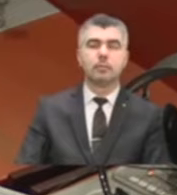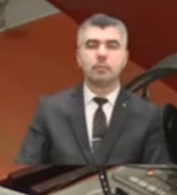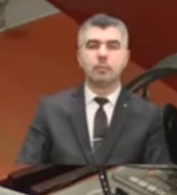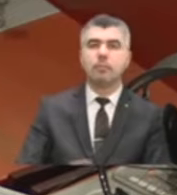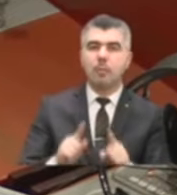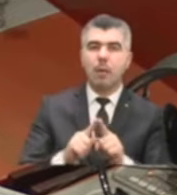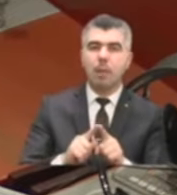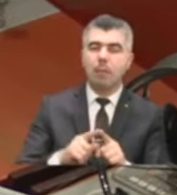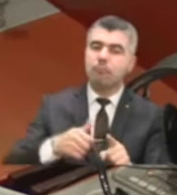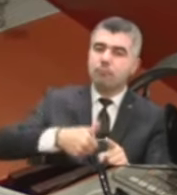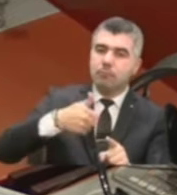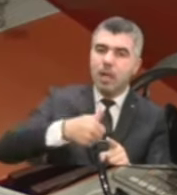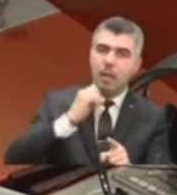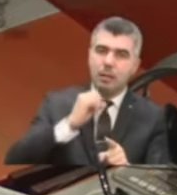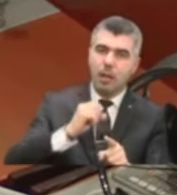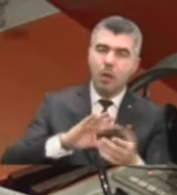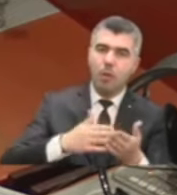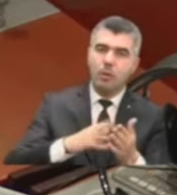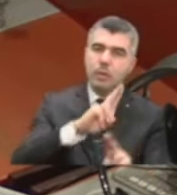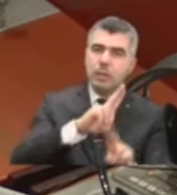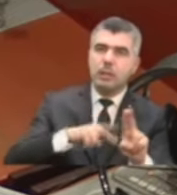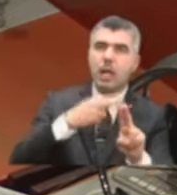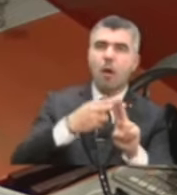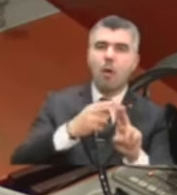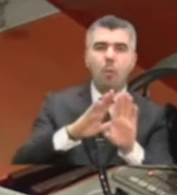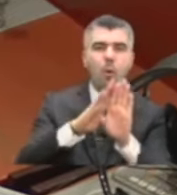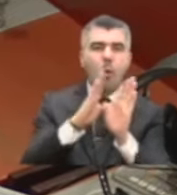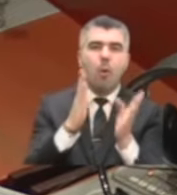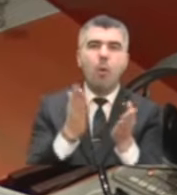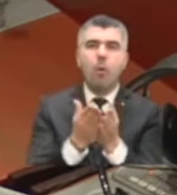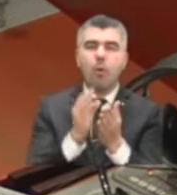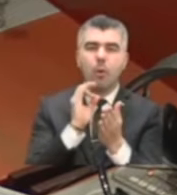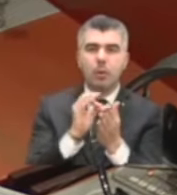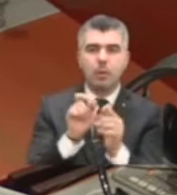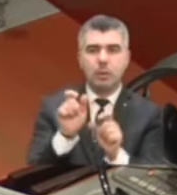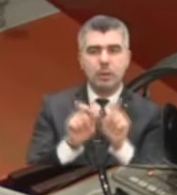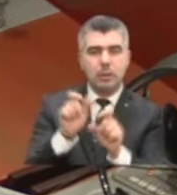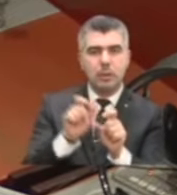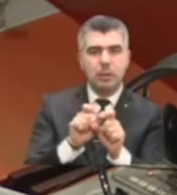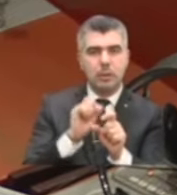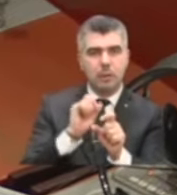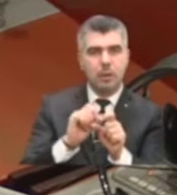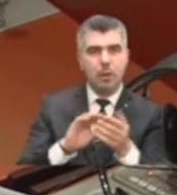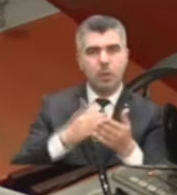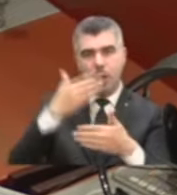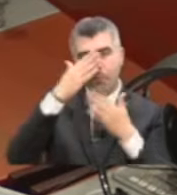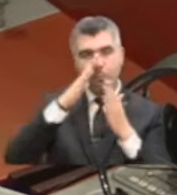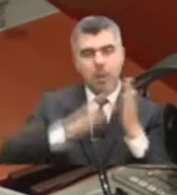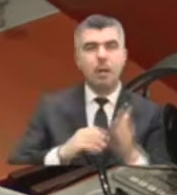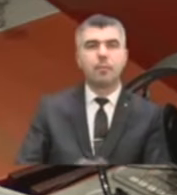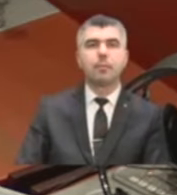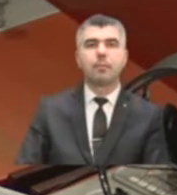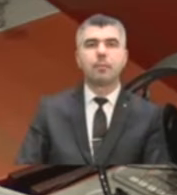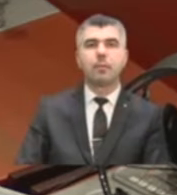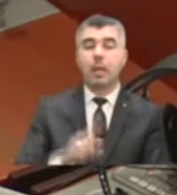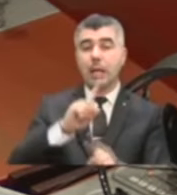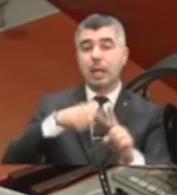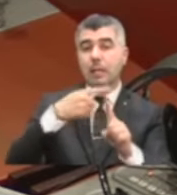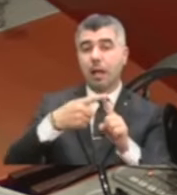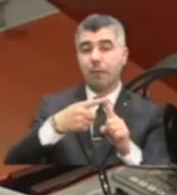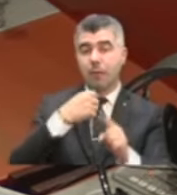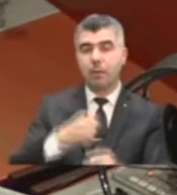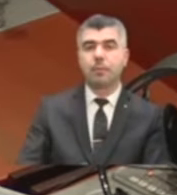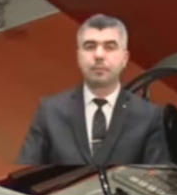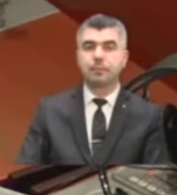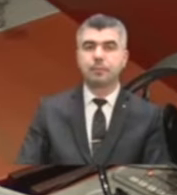افيكاس، كنحاولوا نكونوا مع الافيكاسيتي ونحاولوا نتجاوبوا مع المطالب كلها ديال ساكنه المملكه المغربيه. اللي بغيت نضيف هو